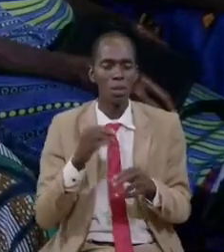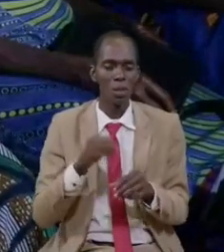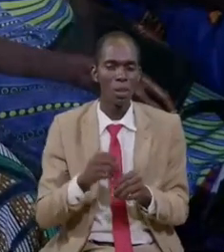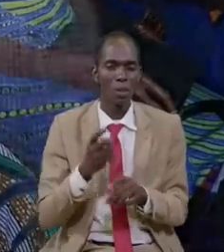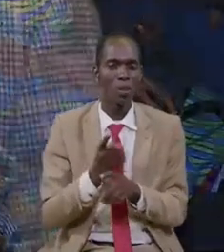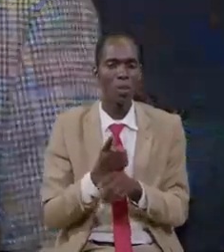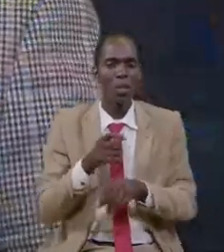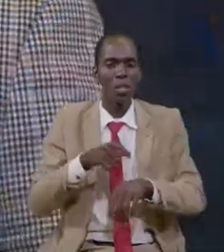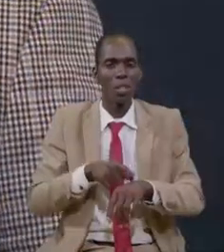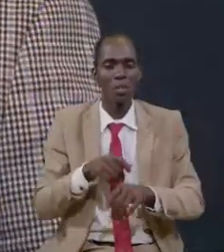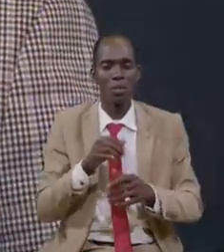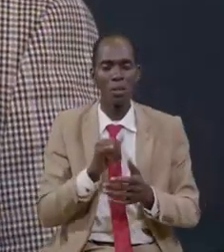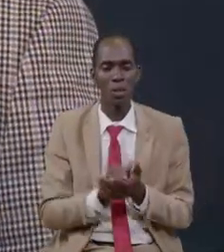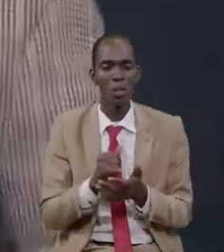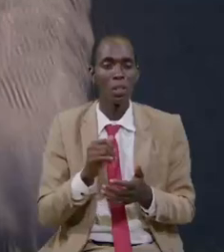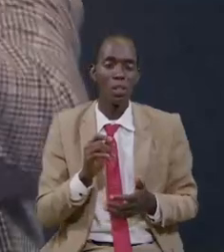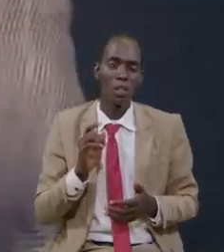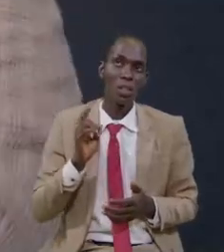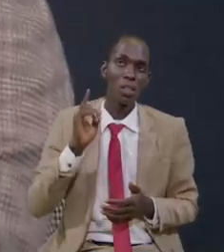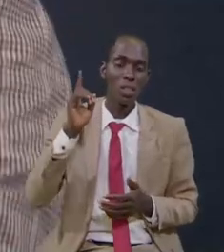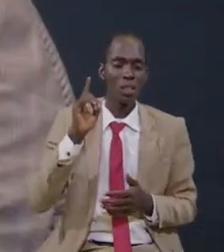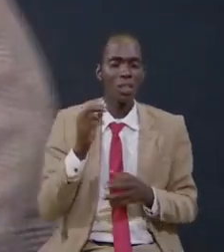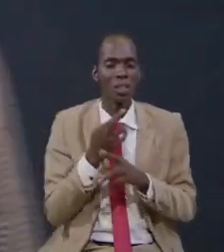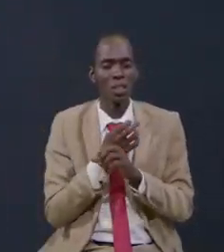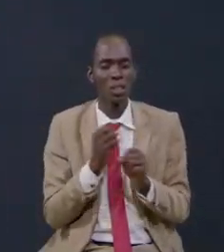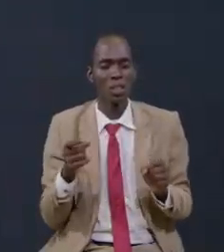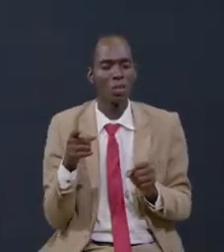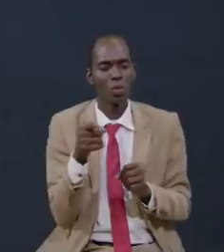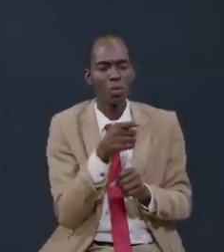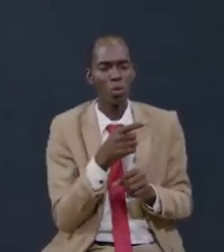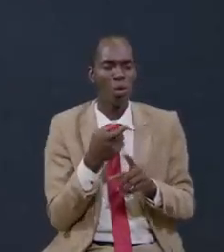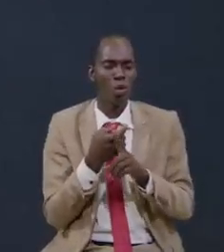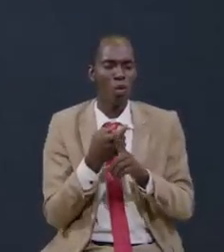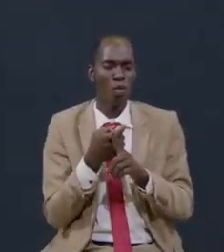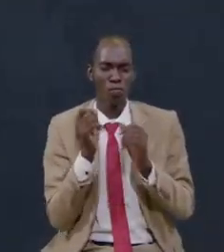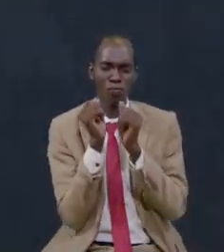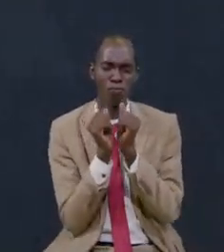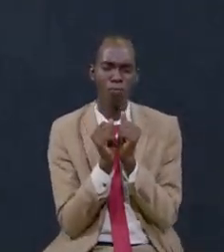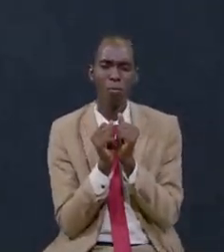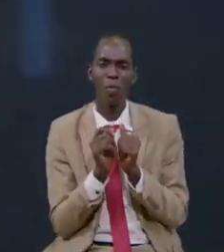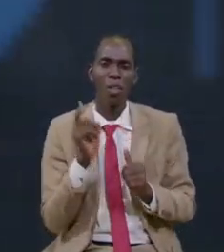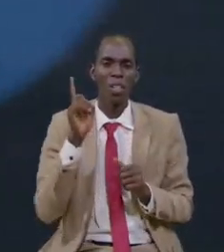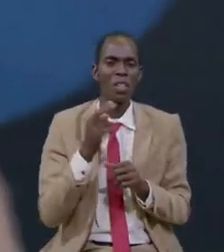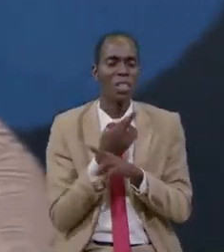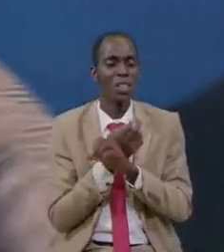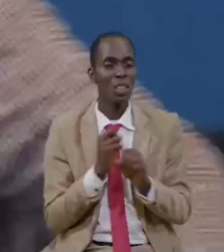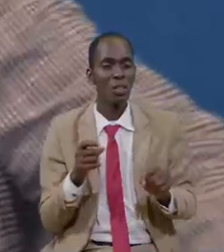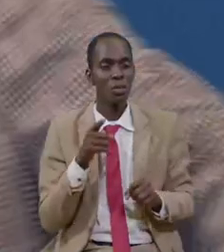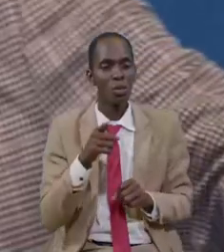En son temps. Qu'il te rachète de l'esclavage. Qu'il te rachète du péché. Qu'il te